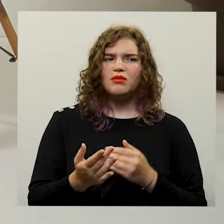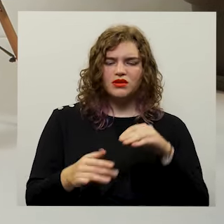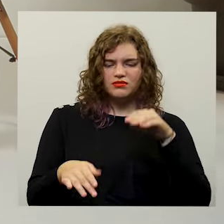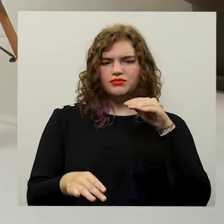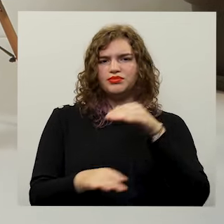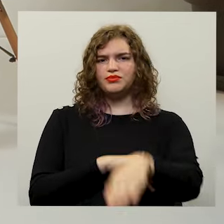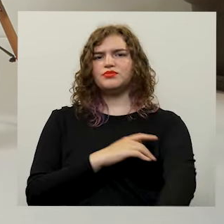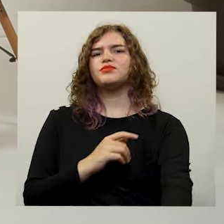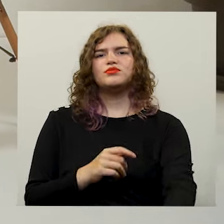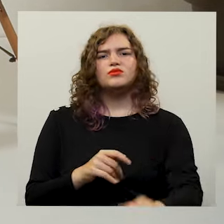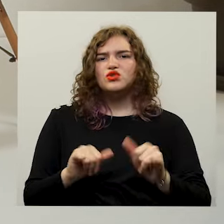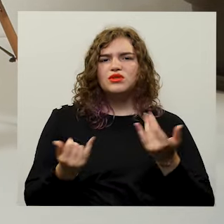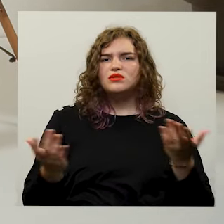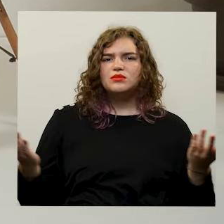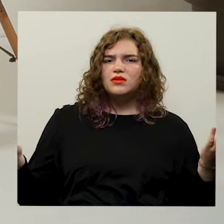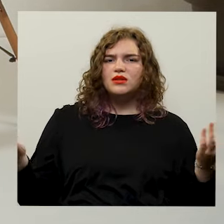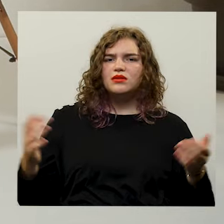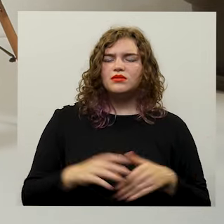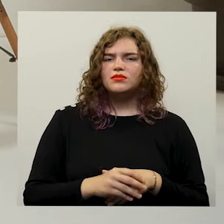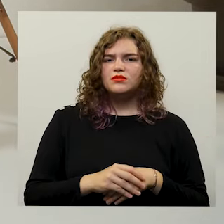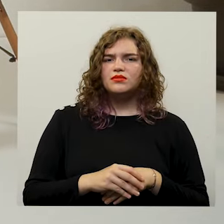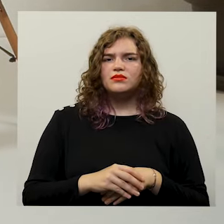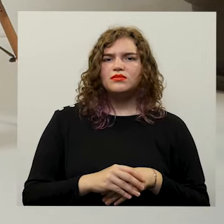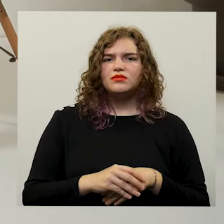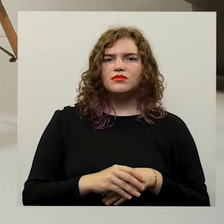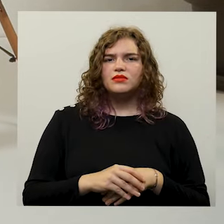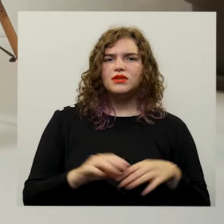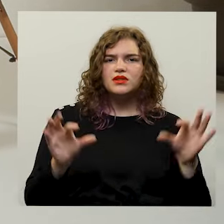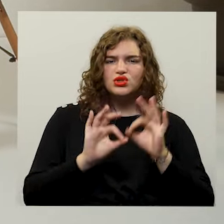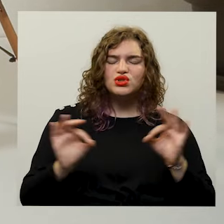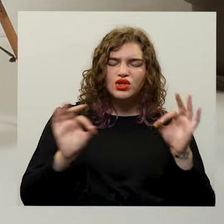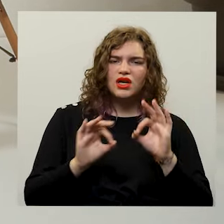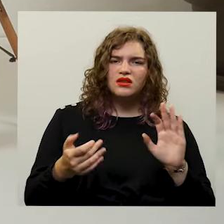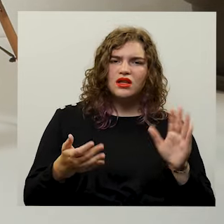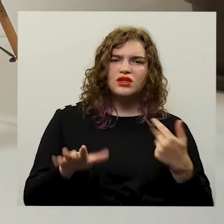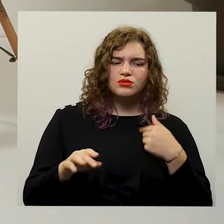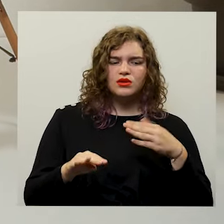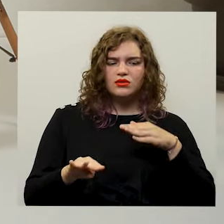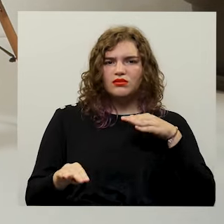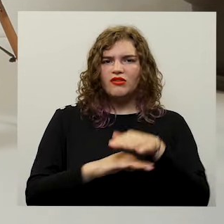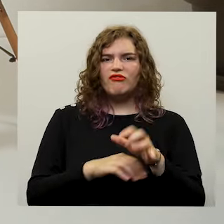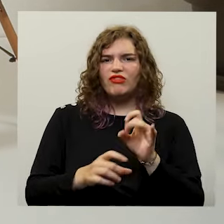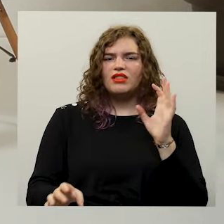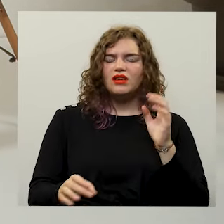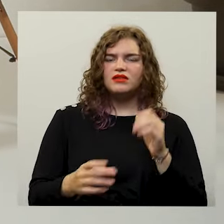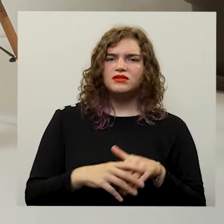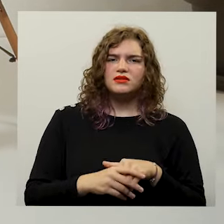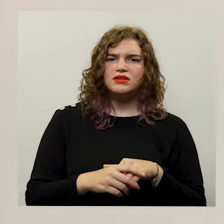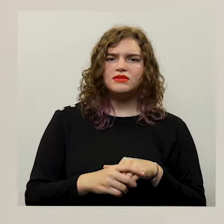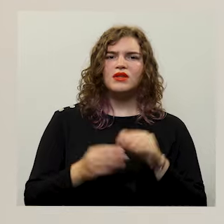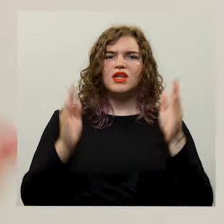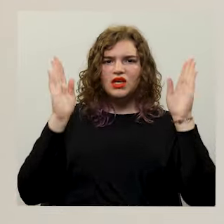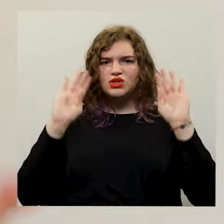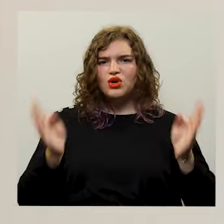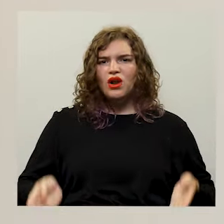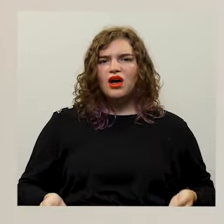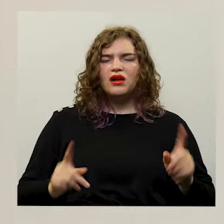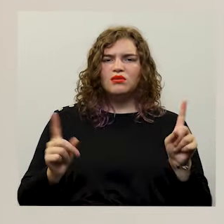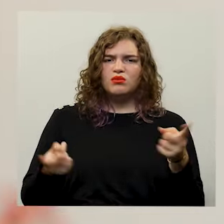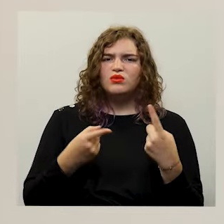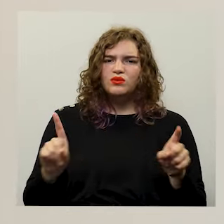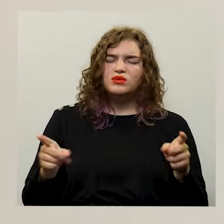încet, în vârful topoganului. Da, după aia prinzi viteză și nu te mai oprești. Da, cum am spus. Deci, cum spuneai, izolarea, da.